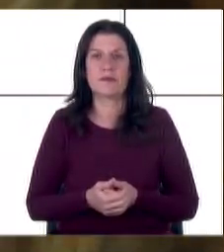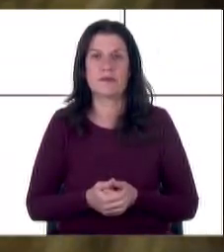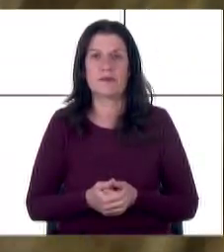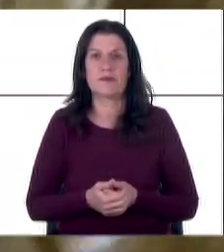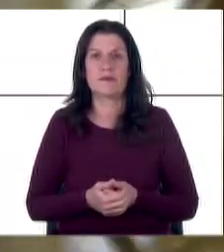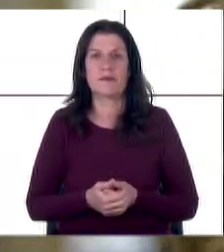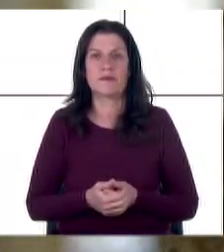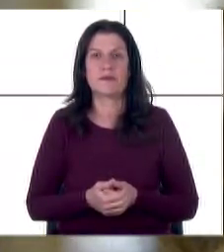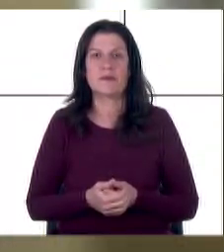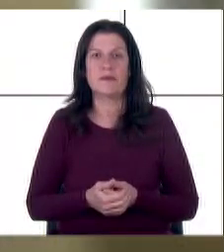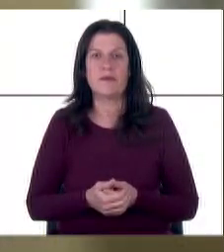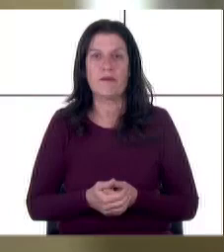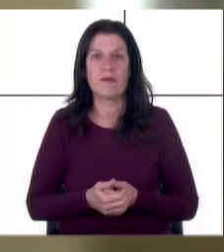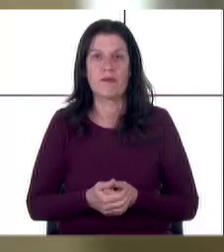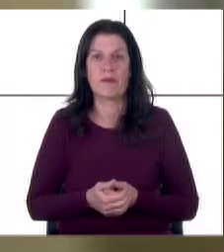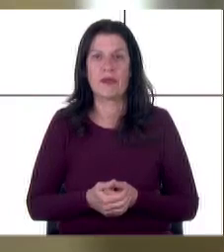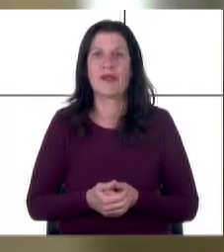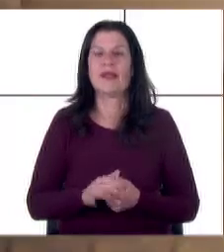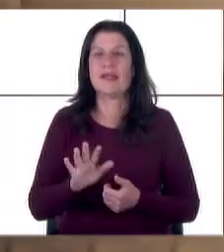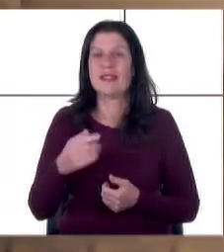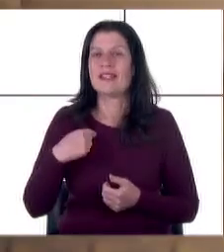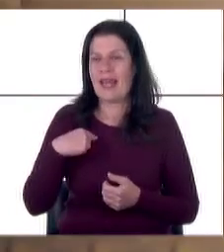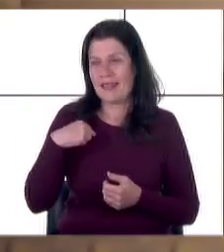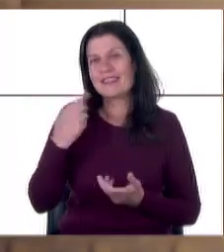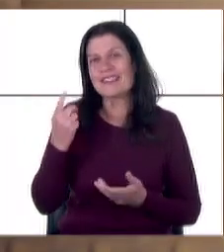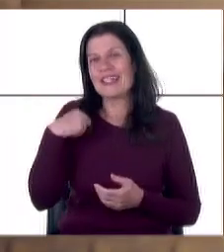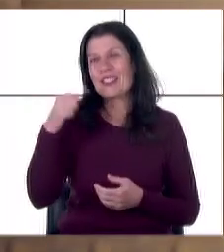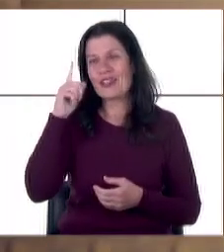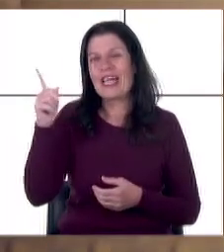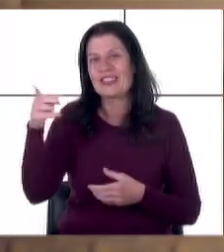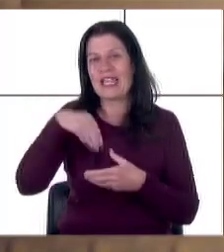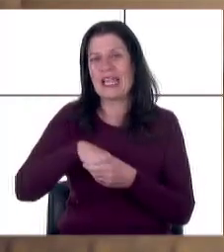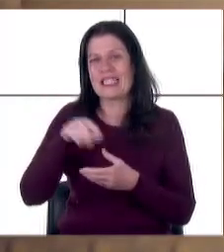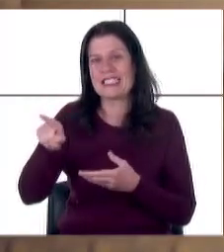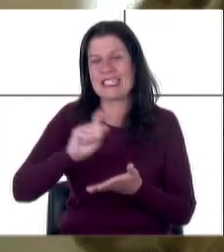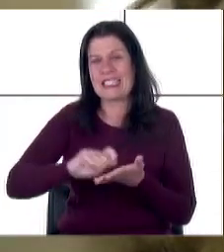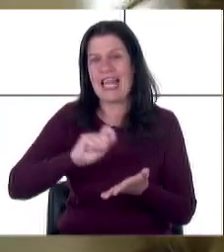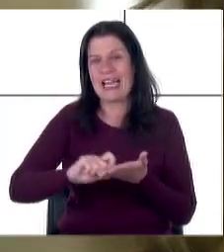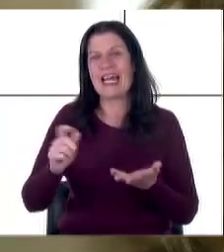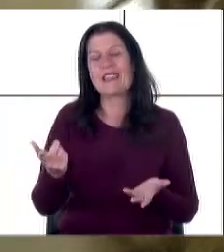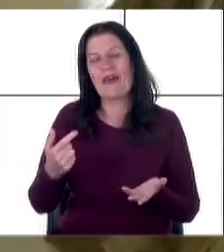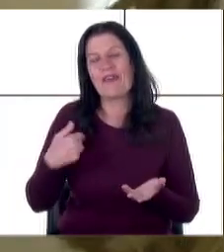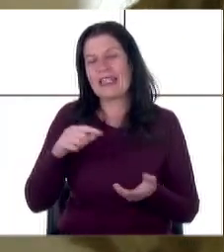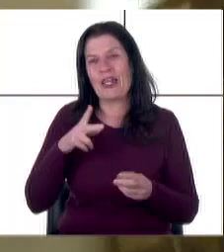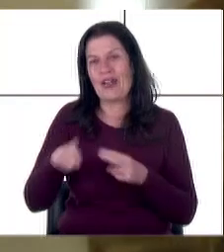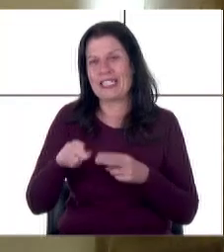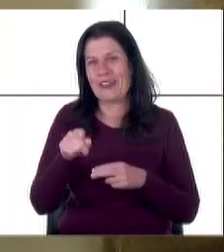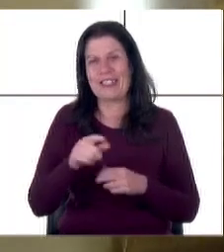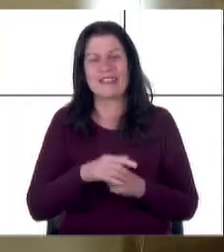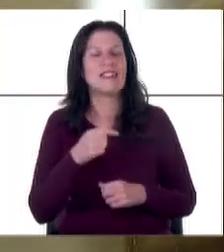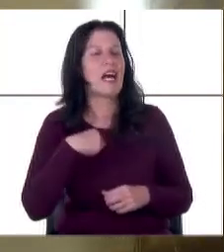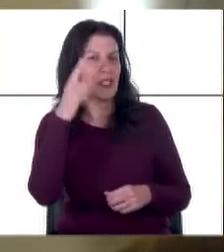אני יודעת שתכניסי את זה לכתבה, כי זה מה שאנחנו עושות. זה מה שאנחנו עושות. אני לא אלחס, כי אני יודעת, גם אני הייתי עושה אותו